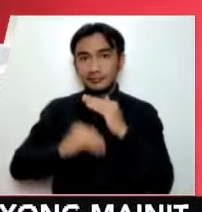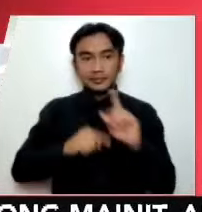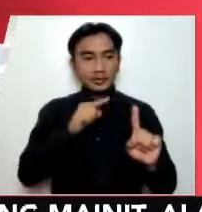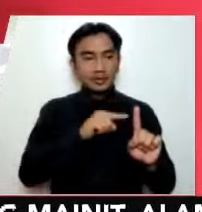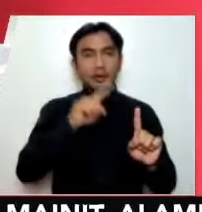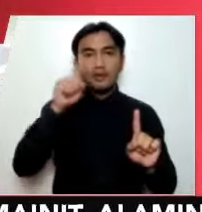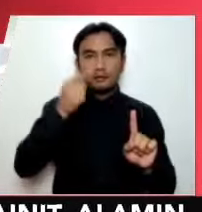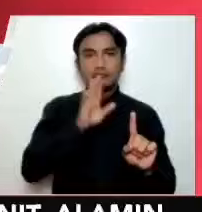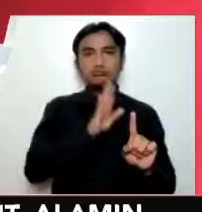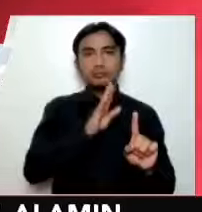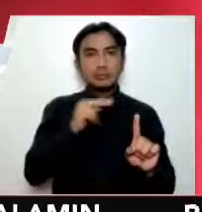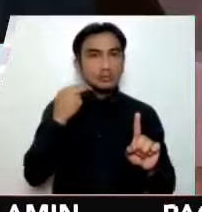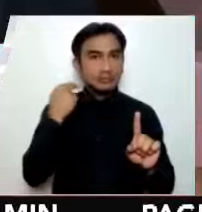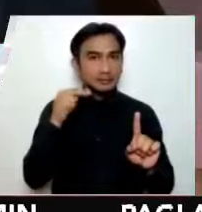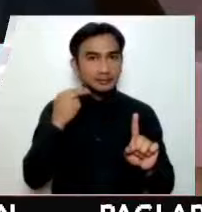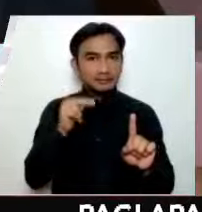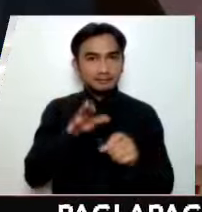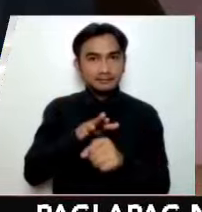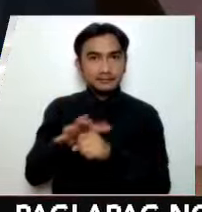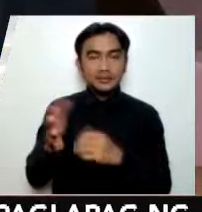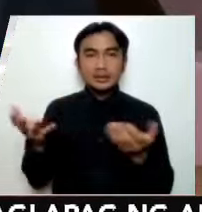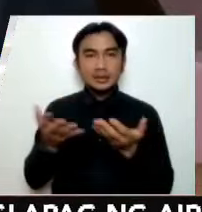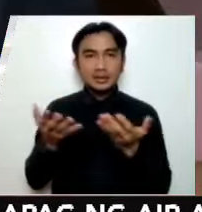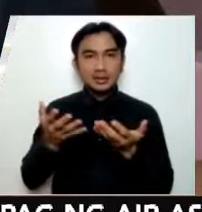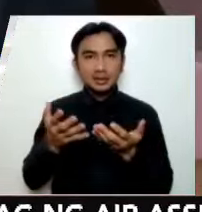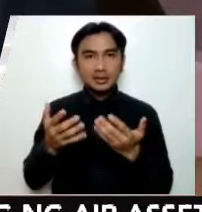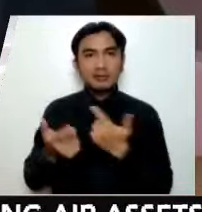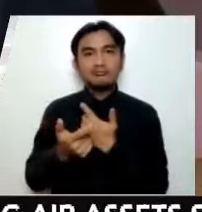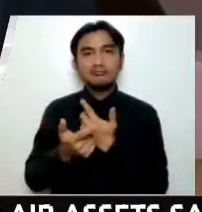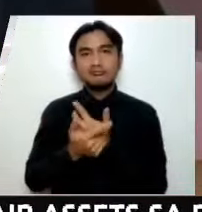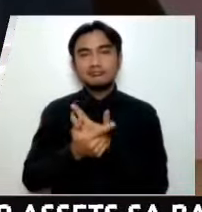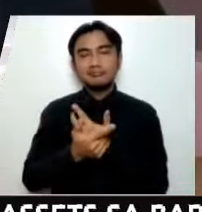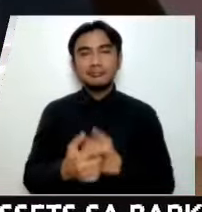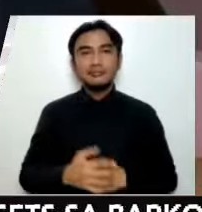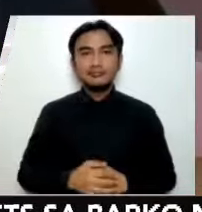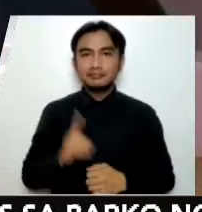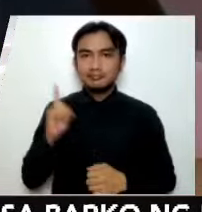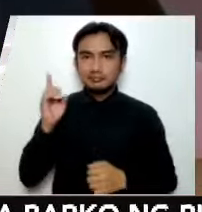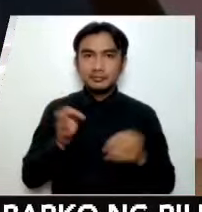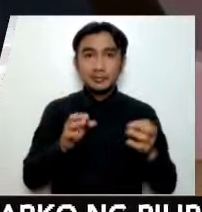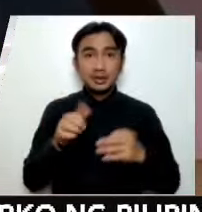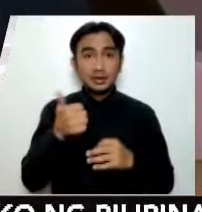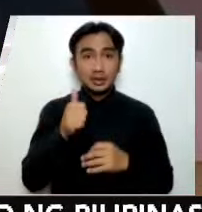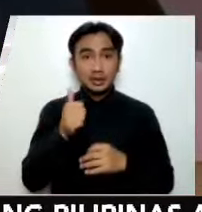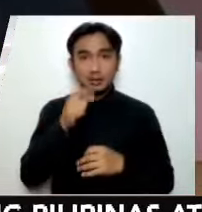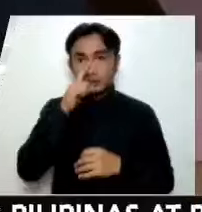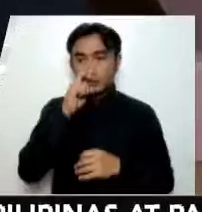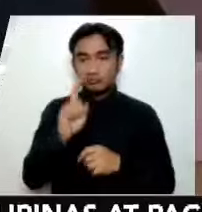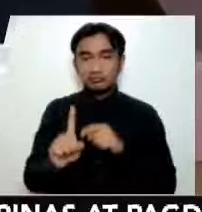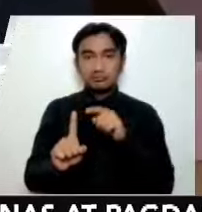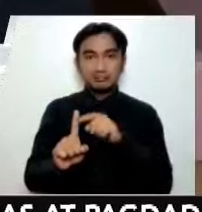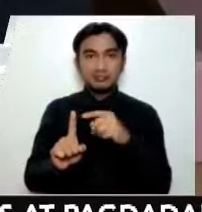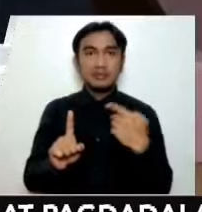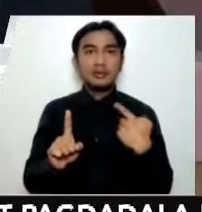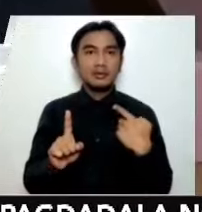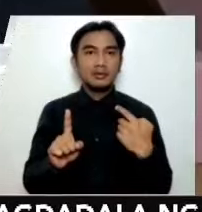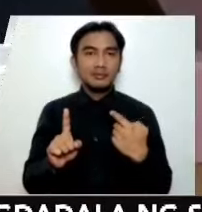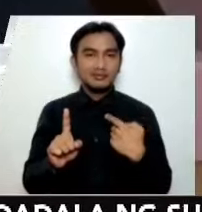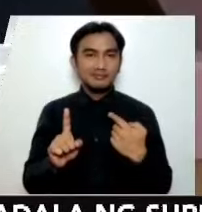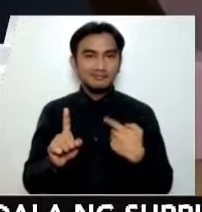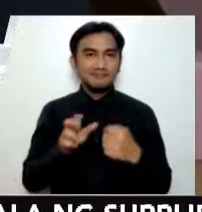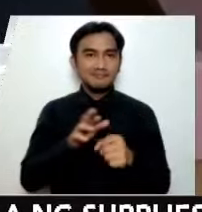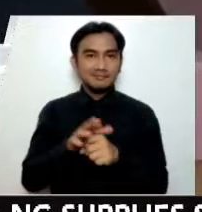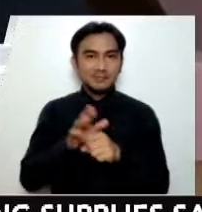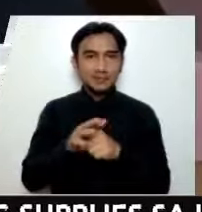pamangkin sa Camba Laguna 10 years old pa lang siya ginagahasa na siya hanggang hanggang mag 17 yyung bata